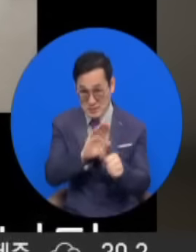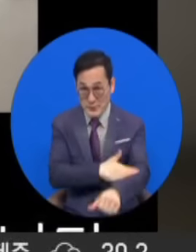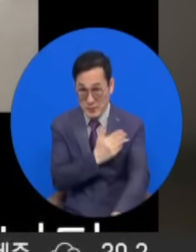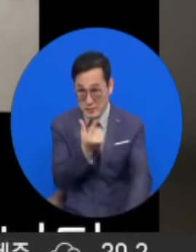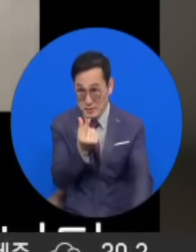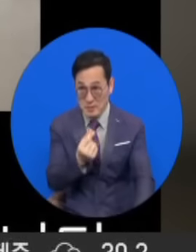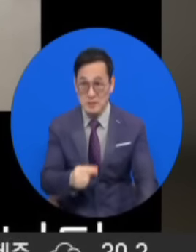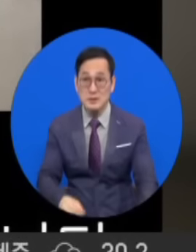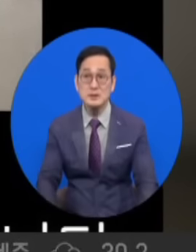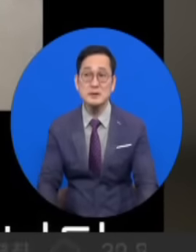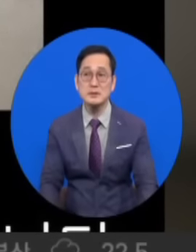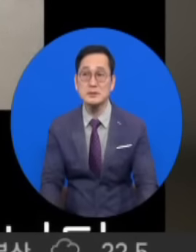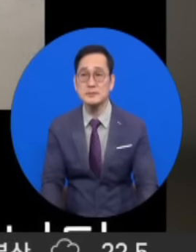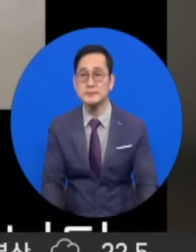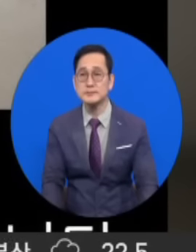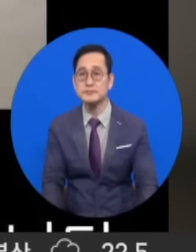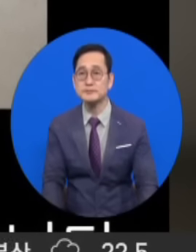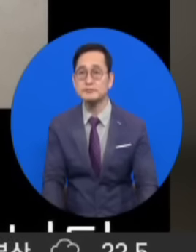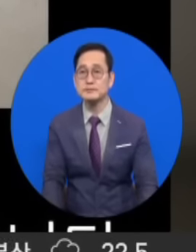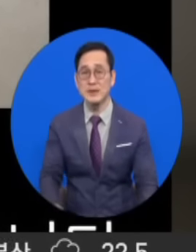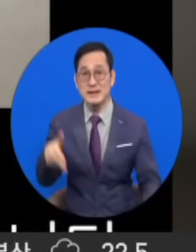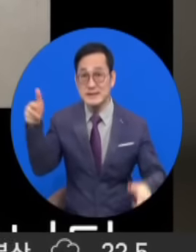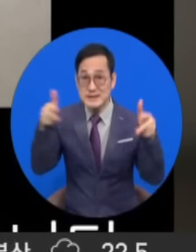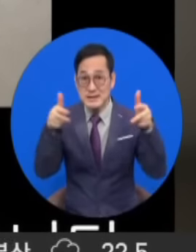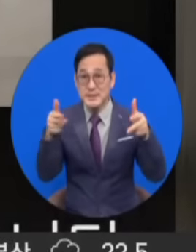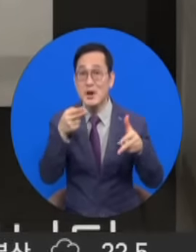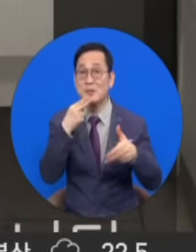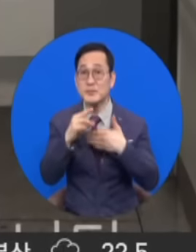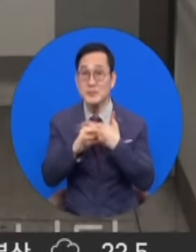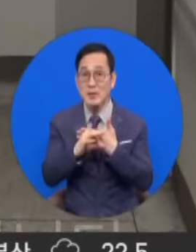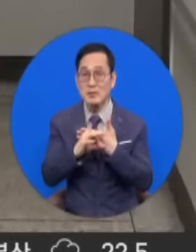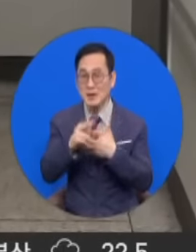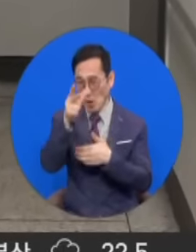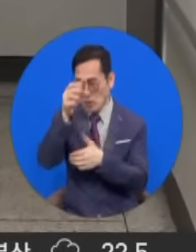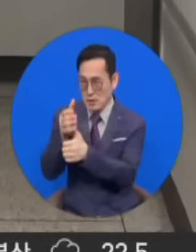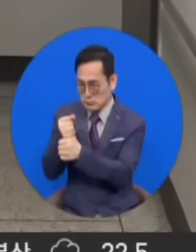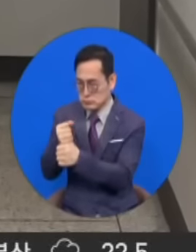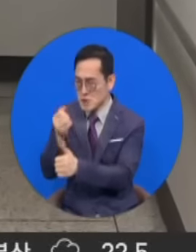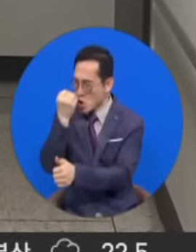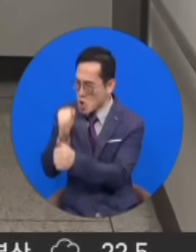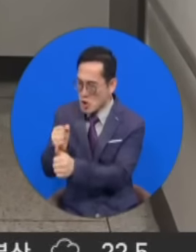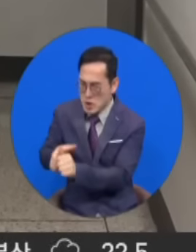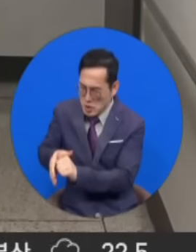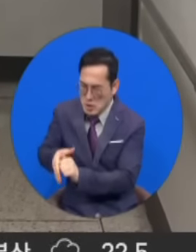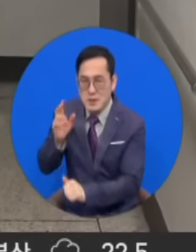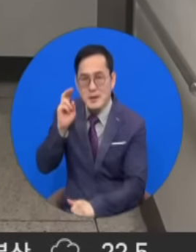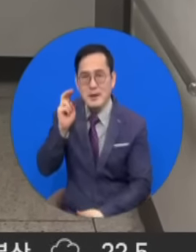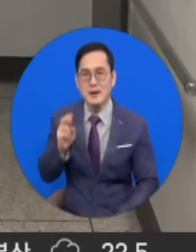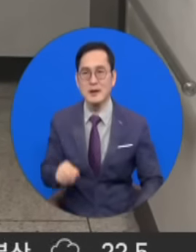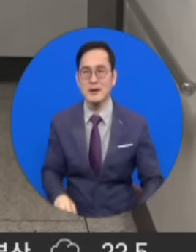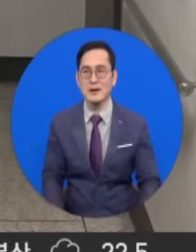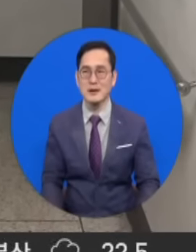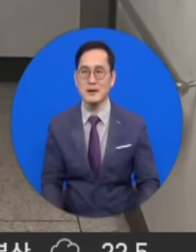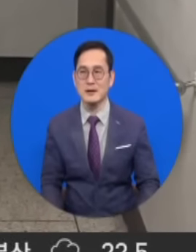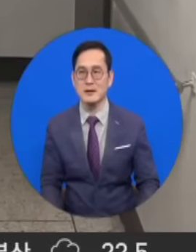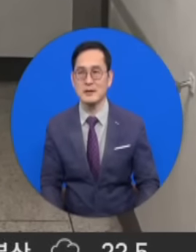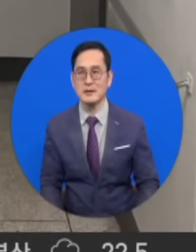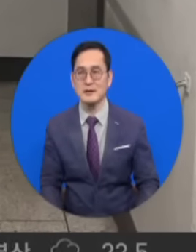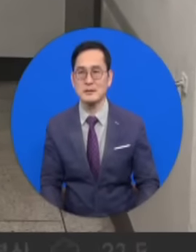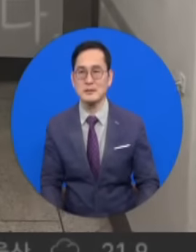뭐 이런 상황이 나올 때 오히려 저 CCTV가 없었다고 하면은 끝까지 막 조사받고 오히려 뭐 약간 저기 피해를